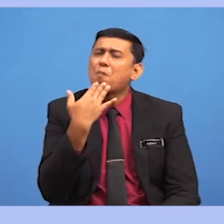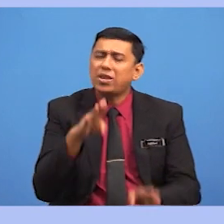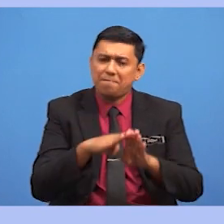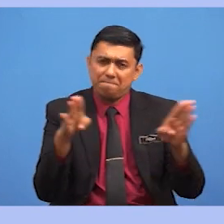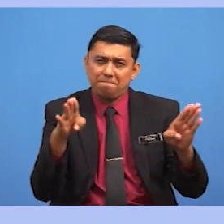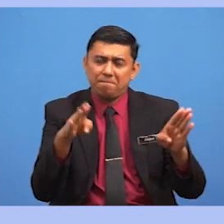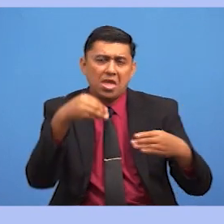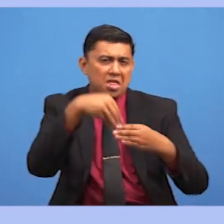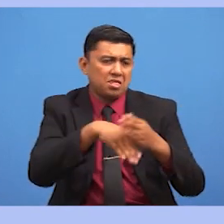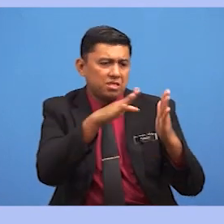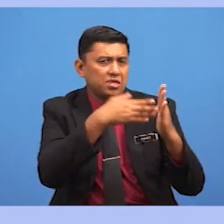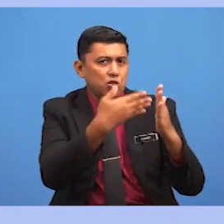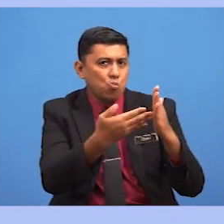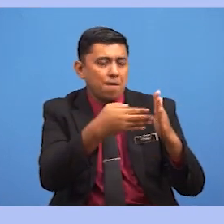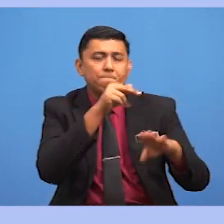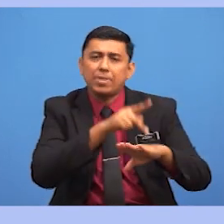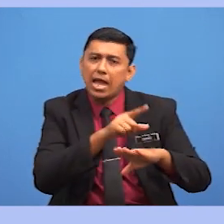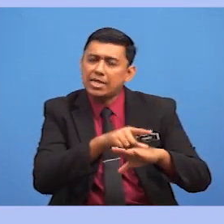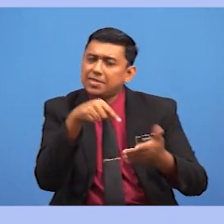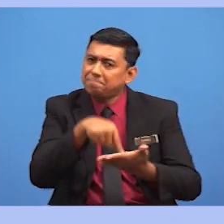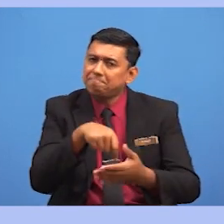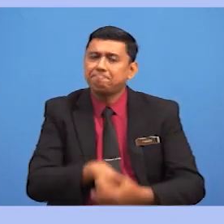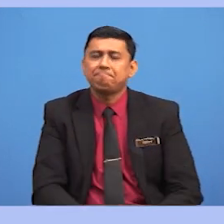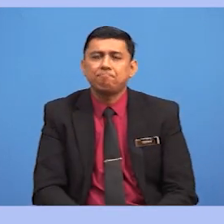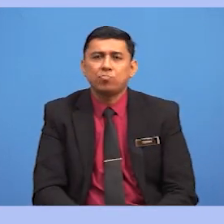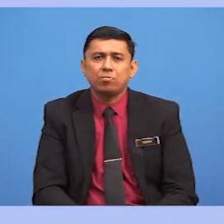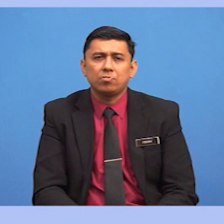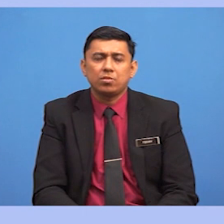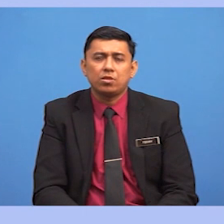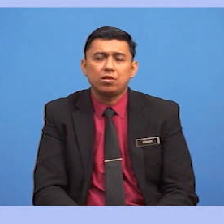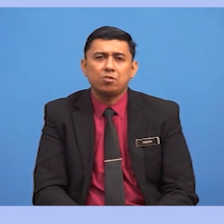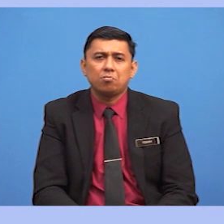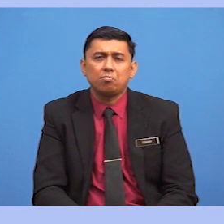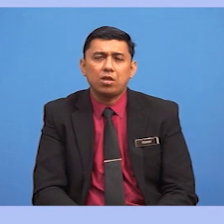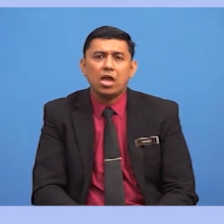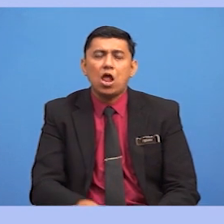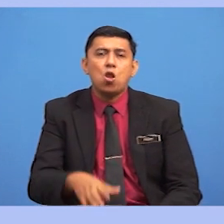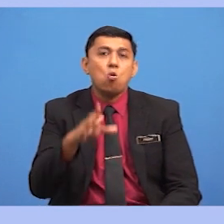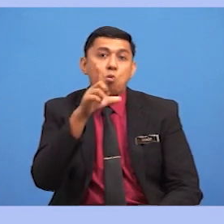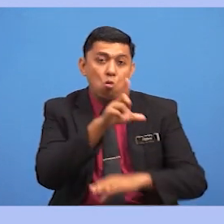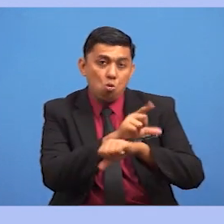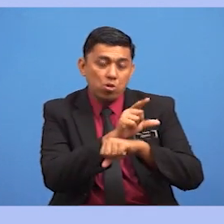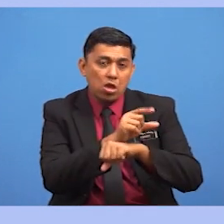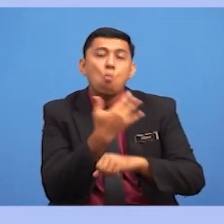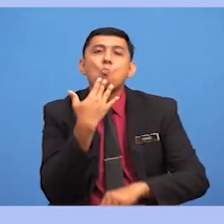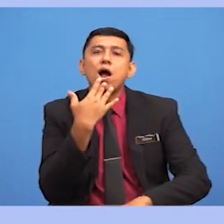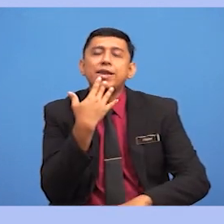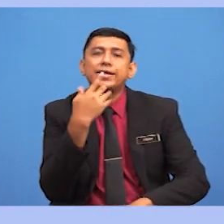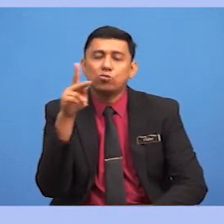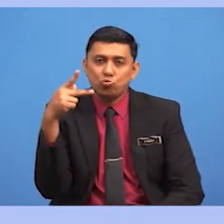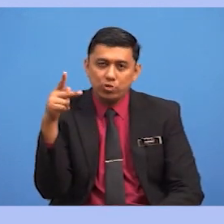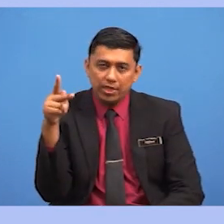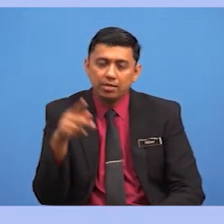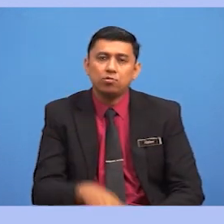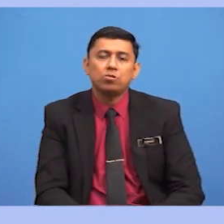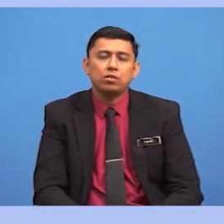yang terdapat dalam jadual berkala ini. Unsur logam diwarnakan dengan warna kuning,